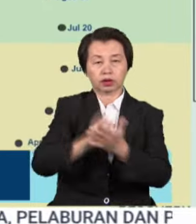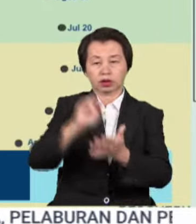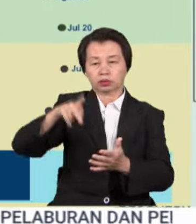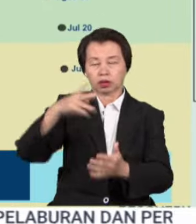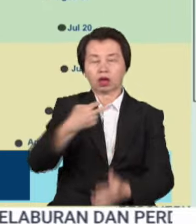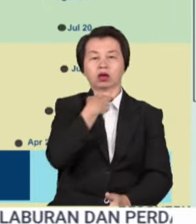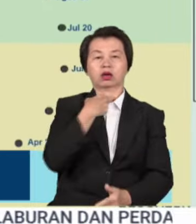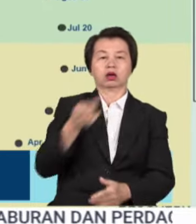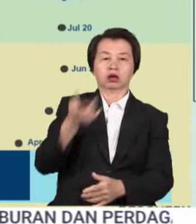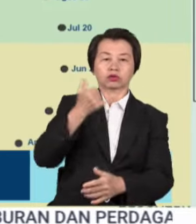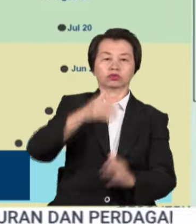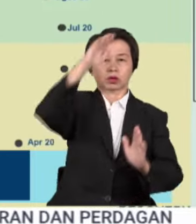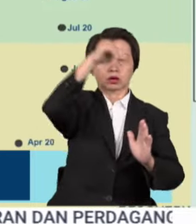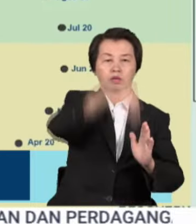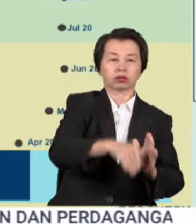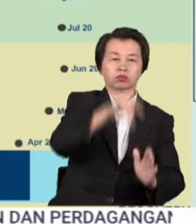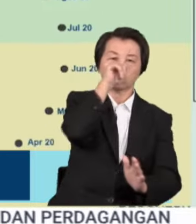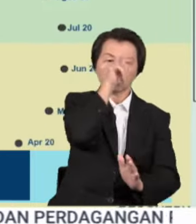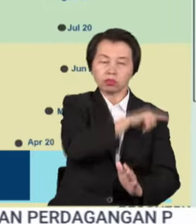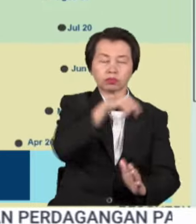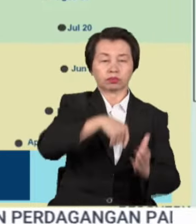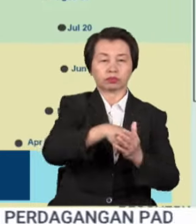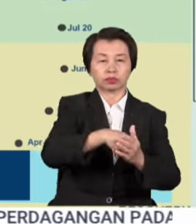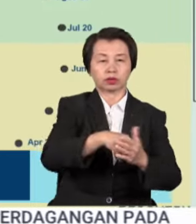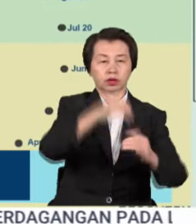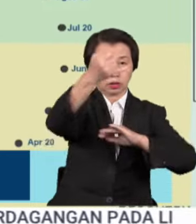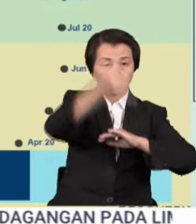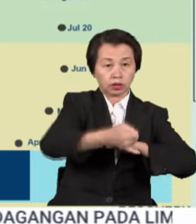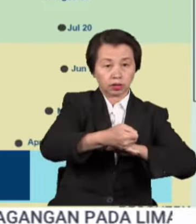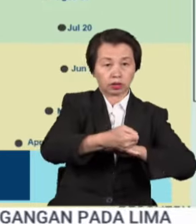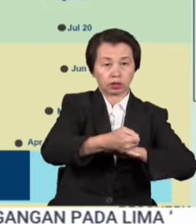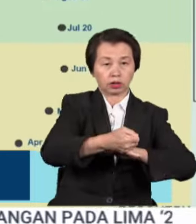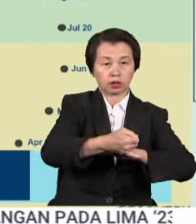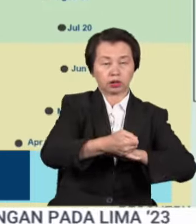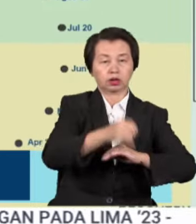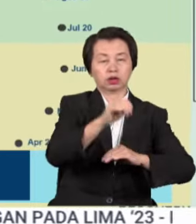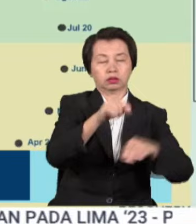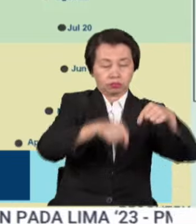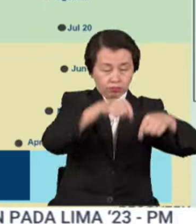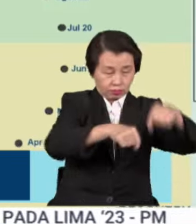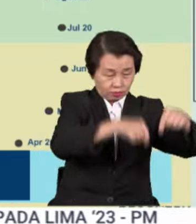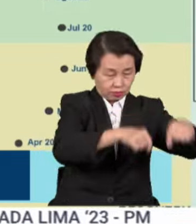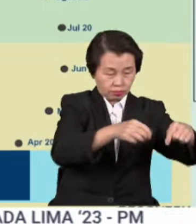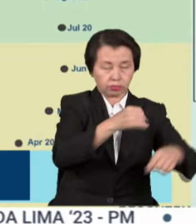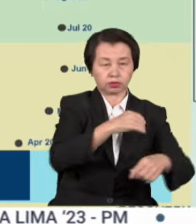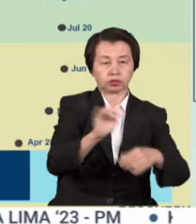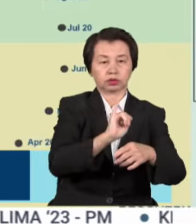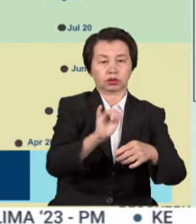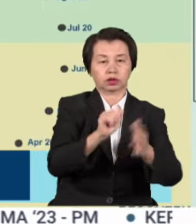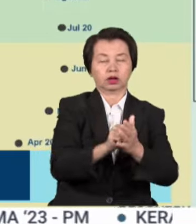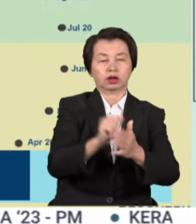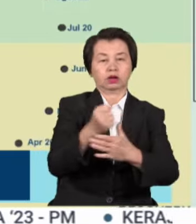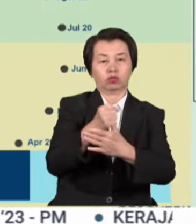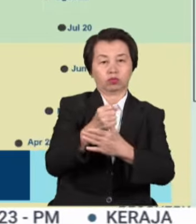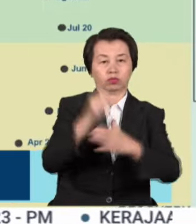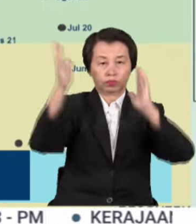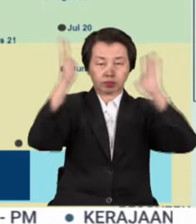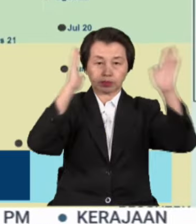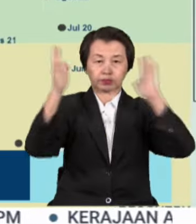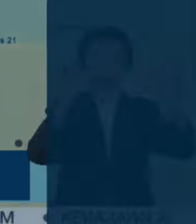terjejas disebabkan penurunan ketara dalam import benar semikonduktor dan indeks perusahaan Bursa Malaysia.